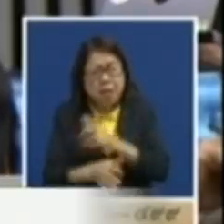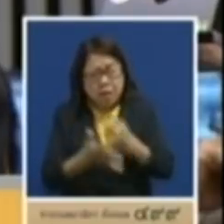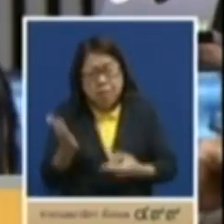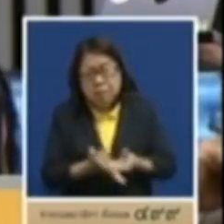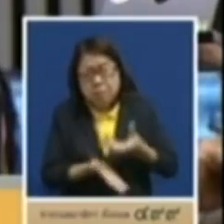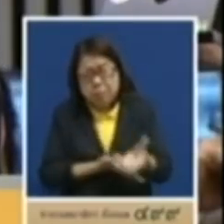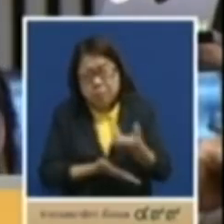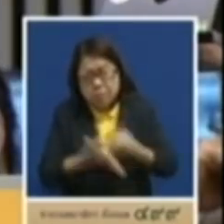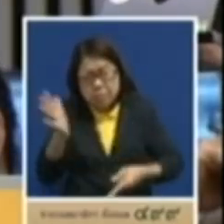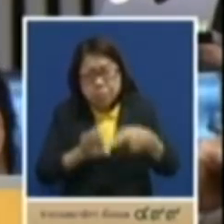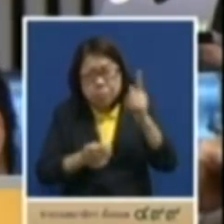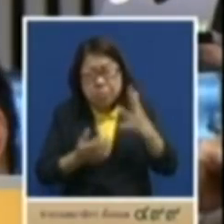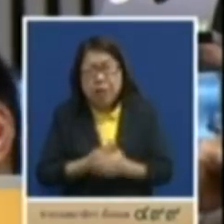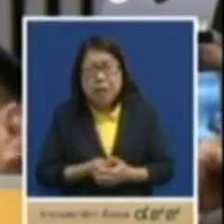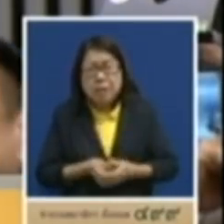ร